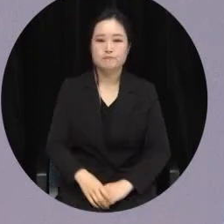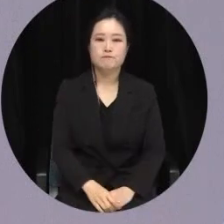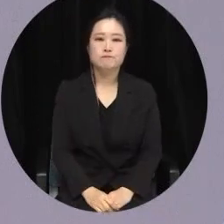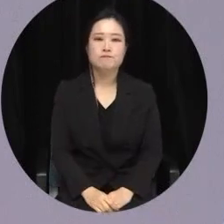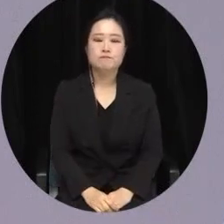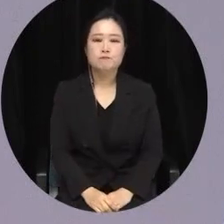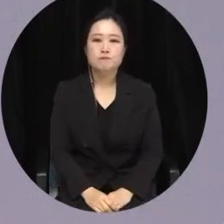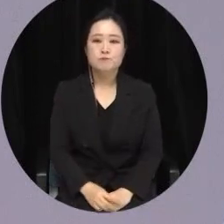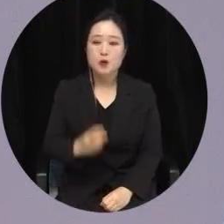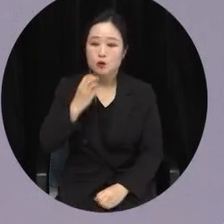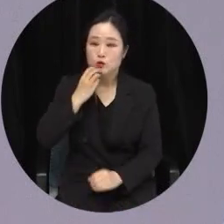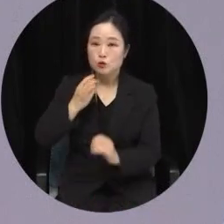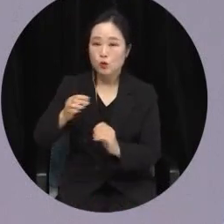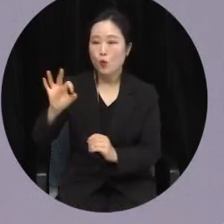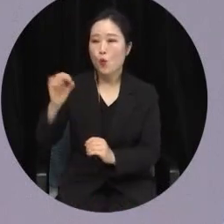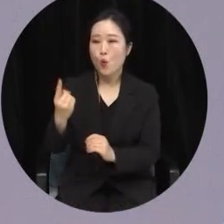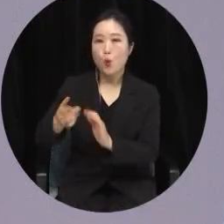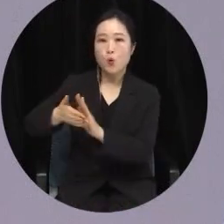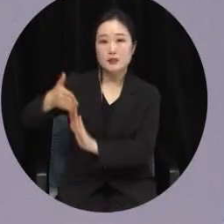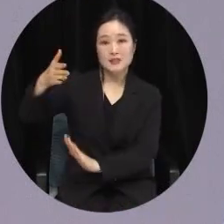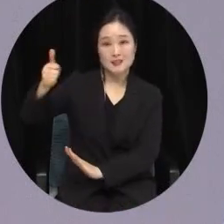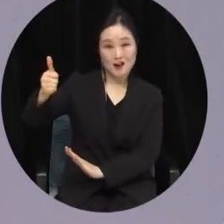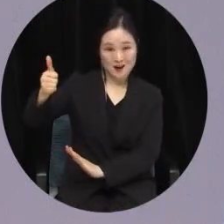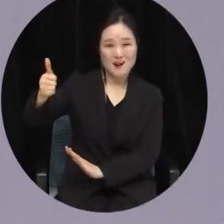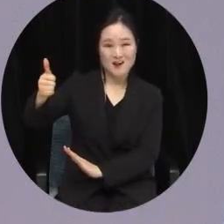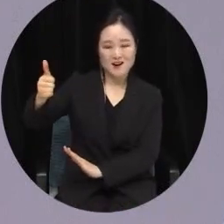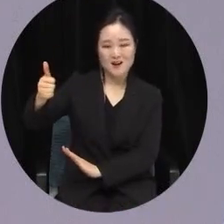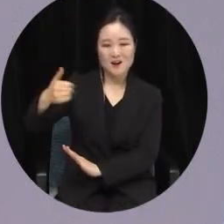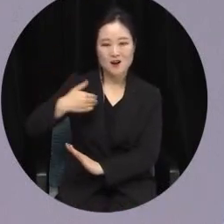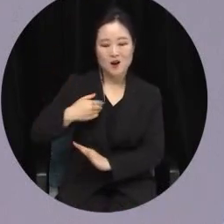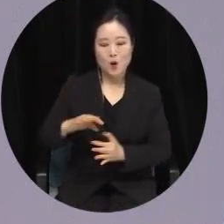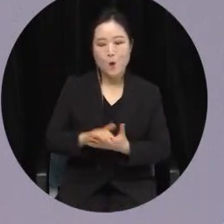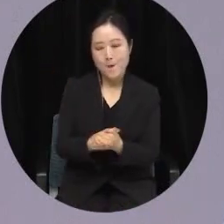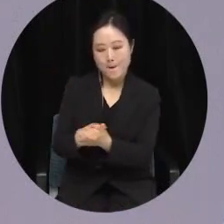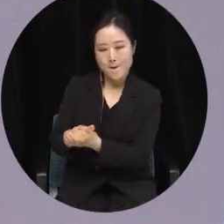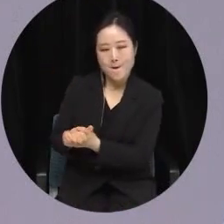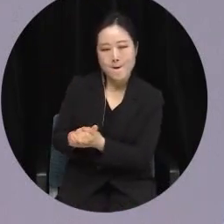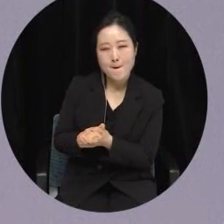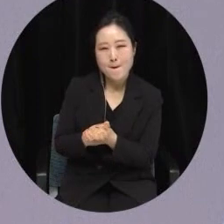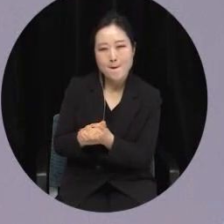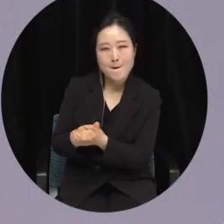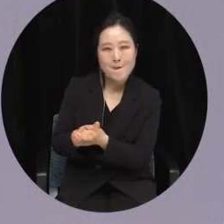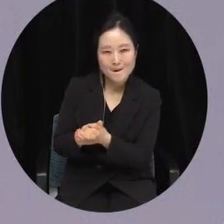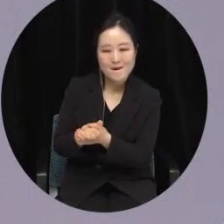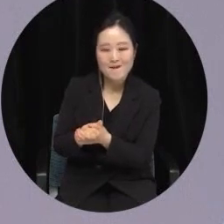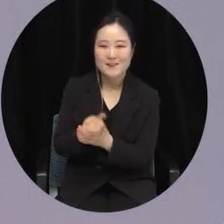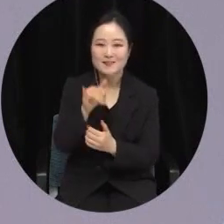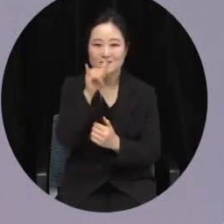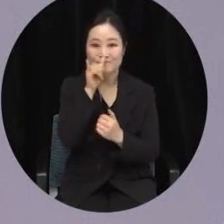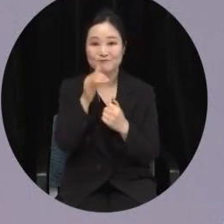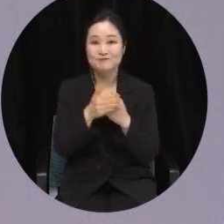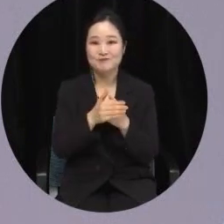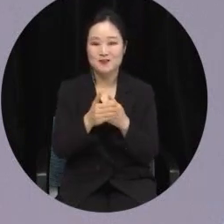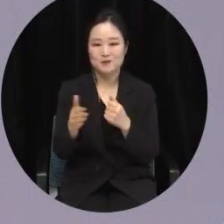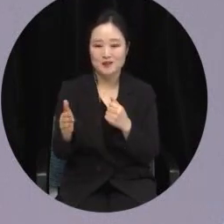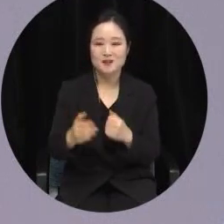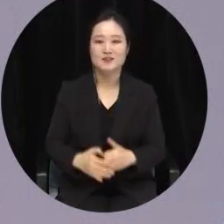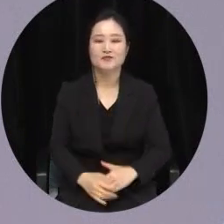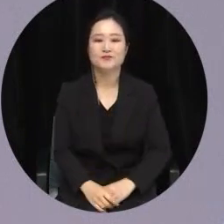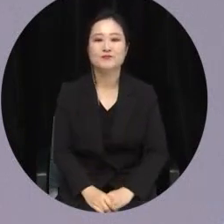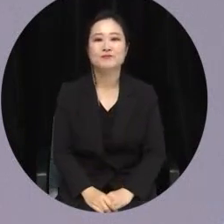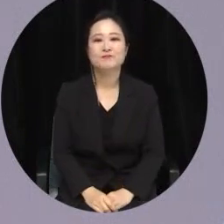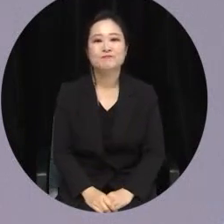서울시 오세훈 서울시장과의 오래된 끈끈한 이해관계 또 신뢰관계를